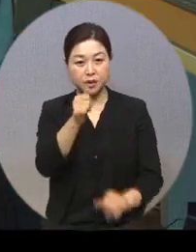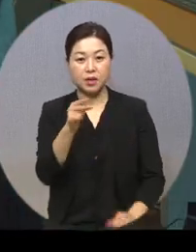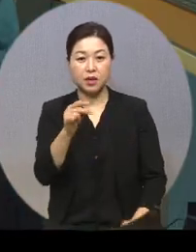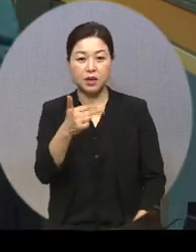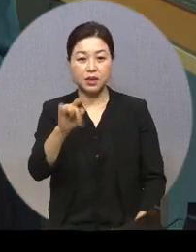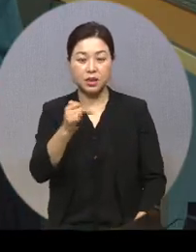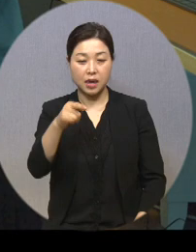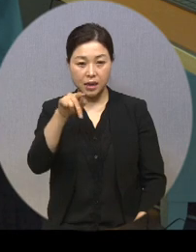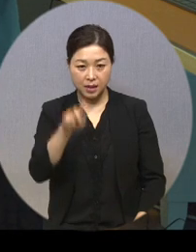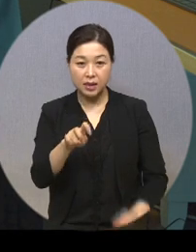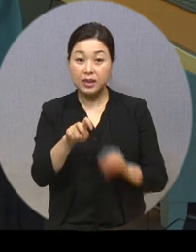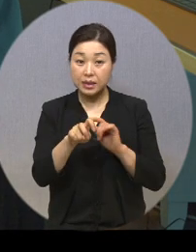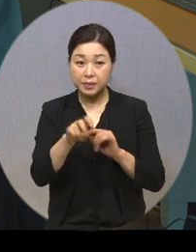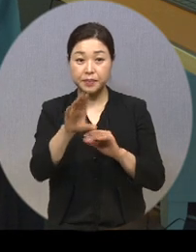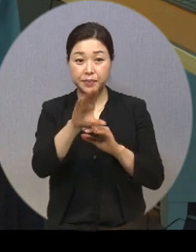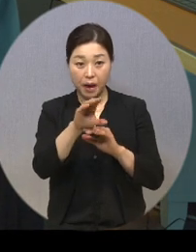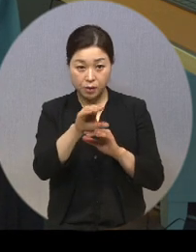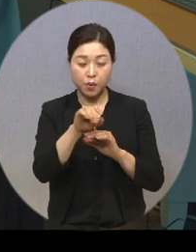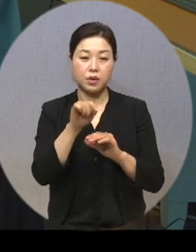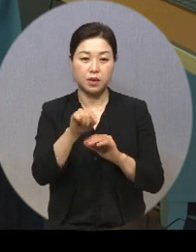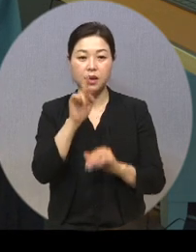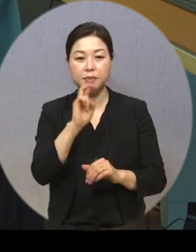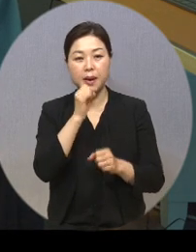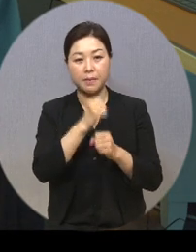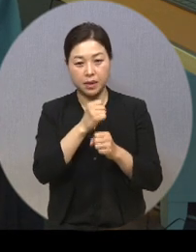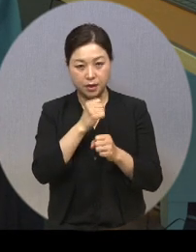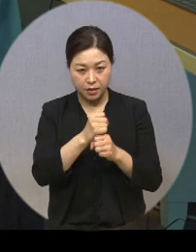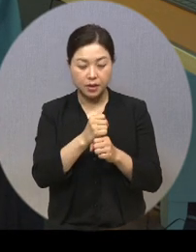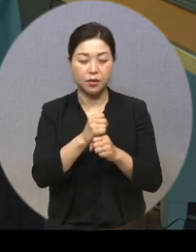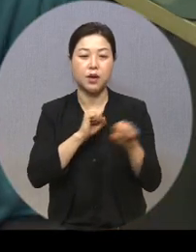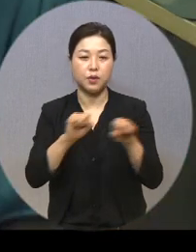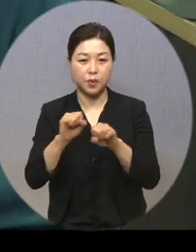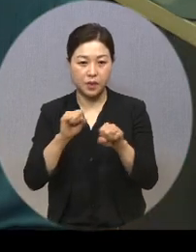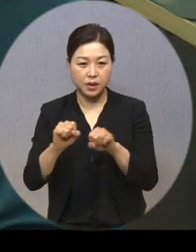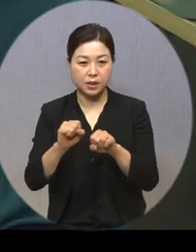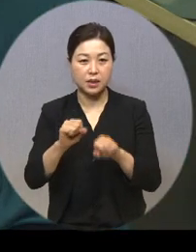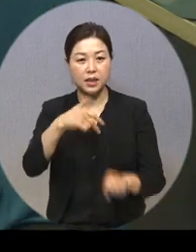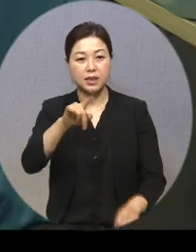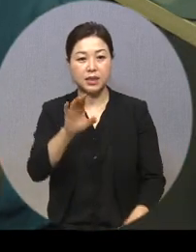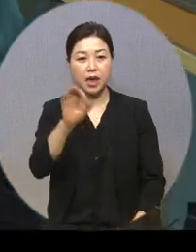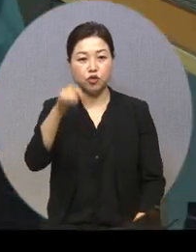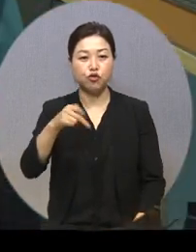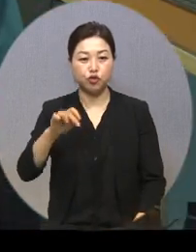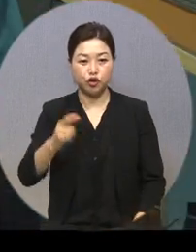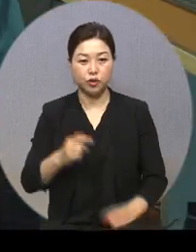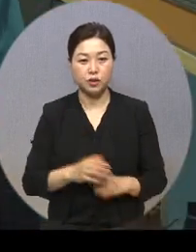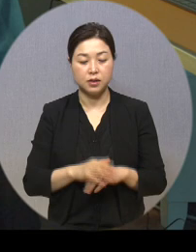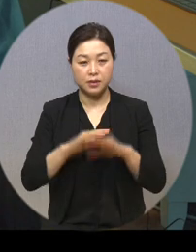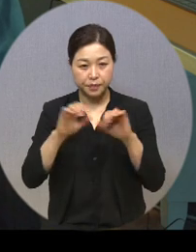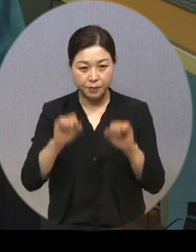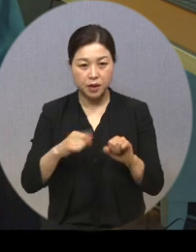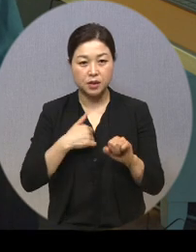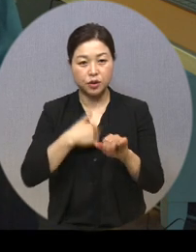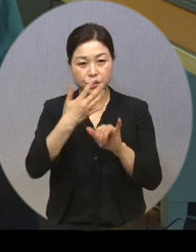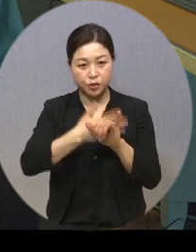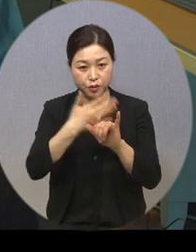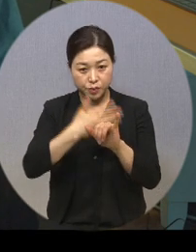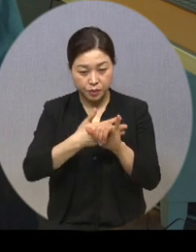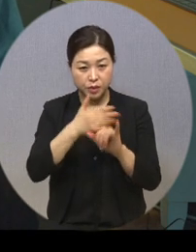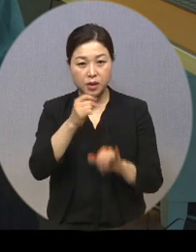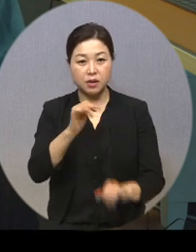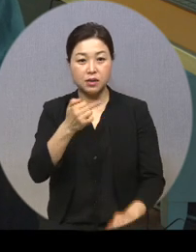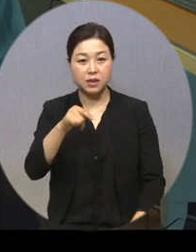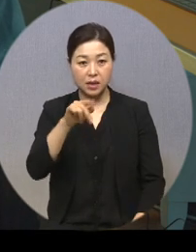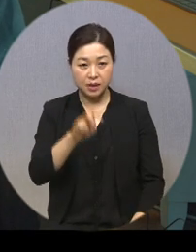현장음 채널에서 음악을 만들고 크리에이터로 활동하고 있는 장훈준이라고 합니다. 반갑습니다. 안녕하십니까. 저는 유튜브 현장음에서 랩,